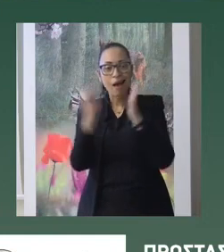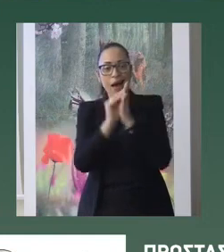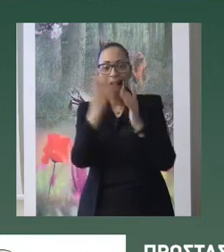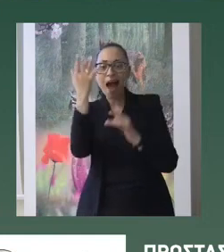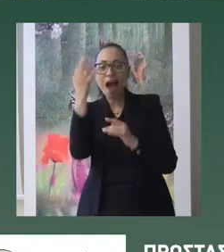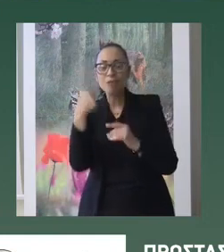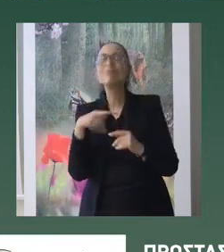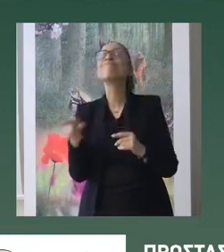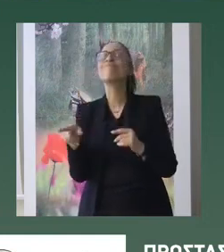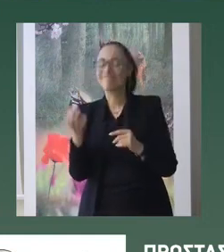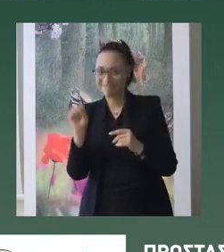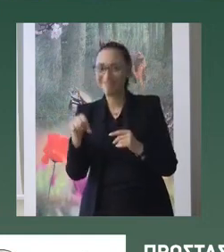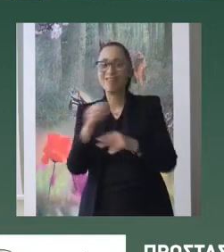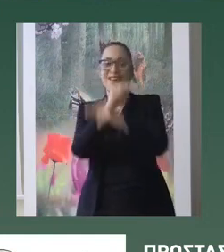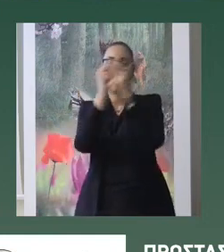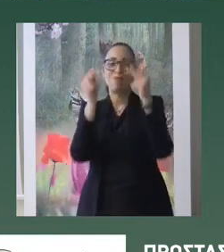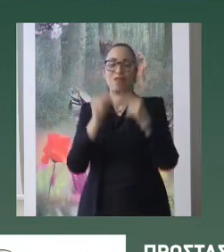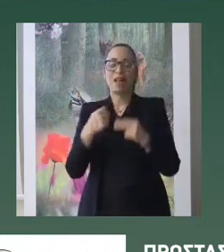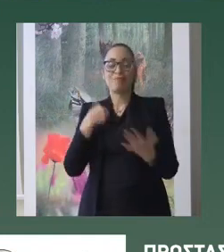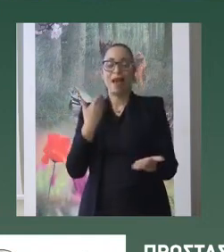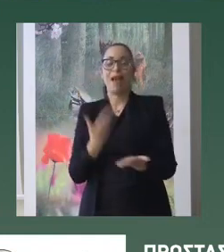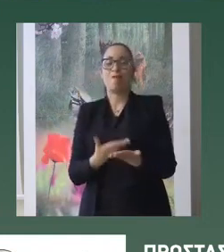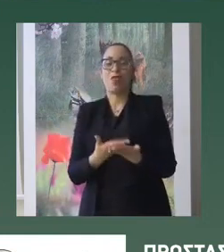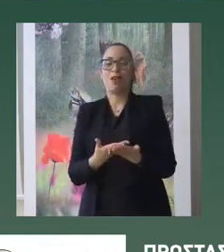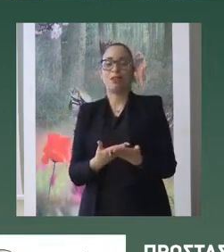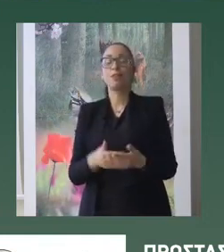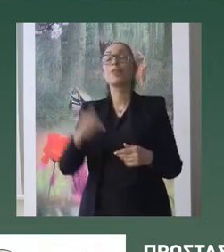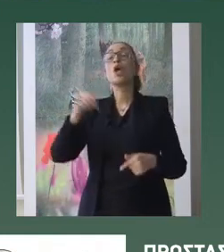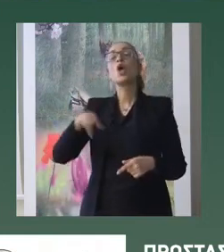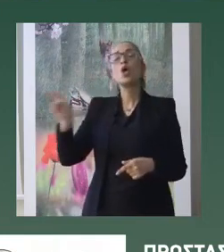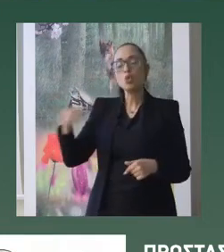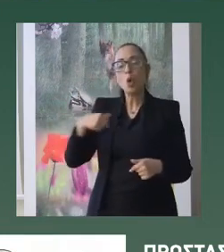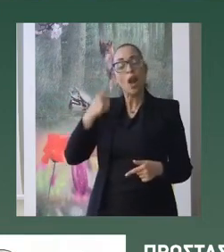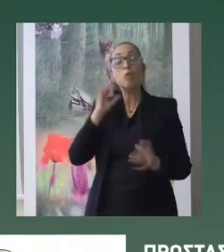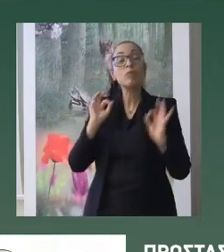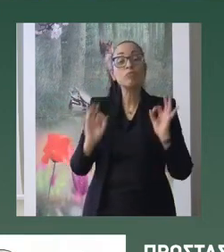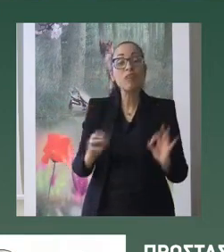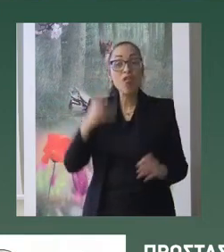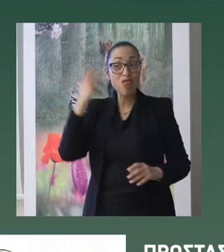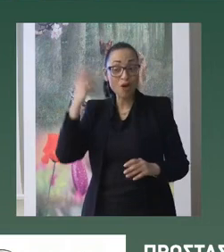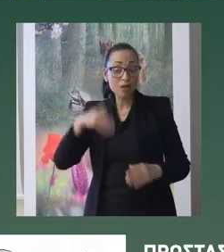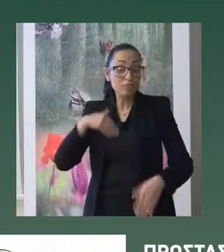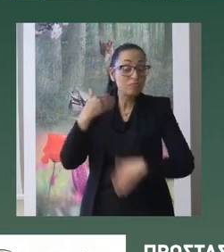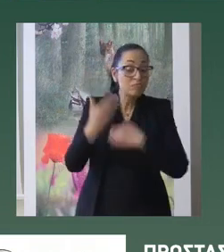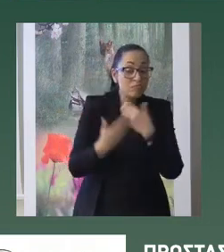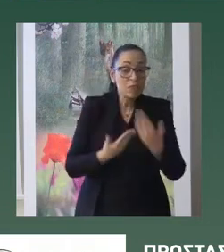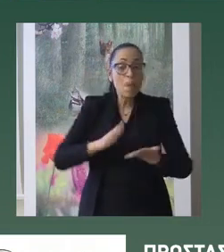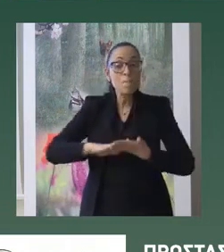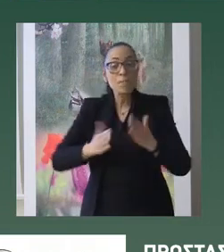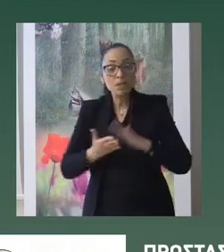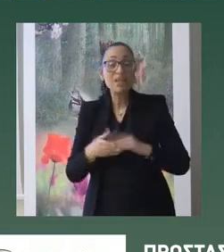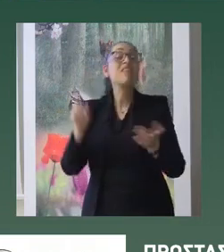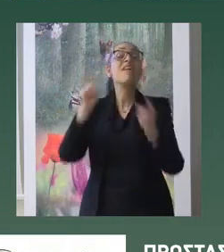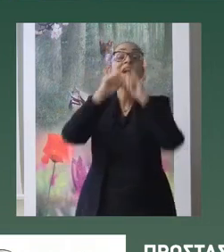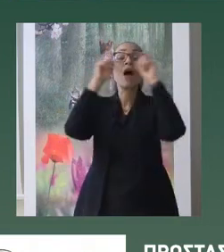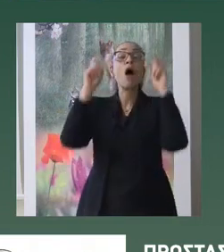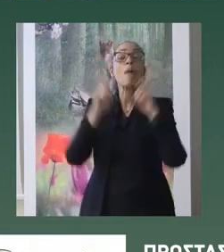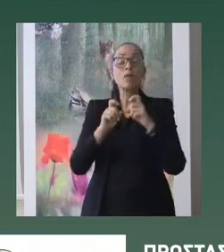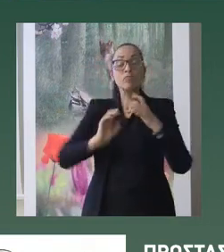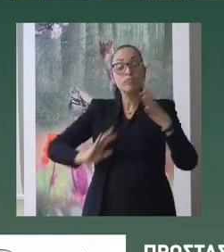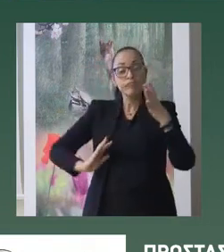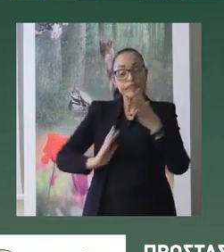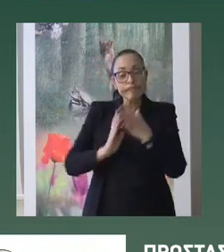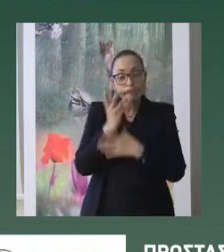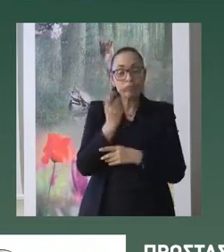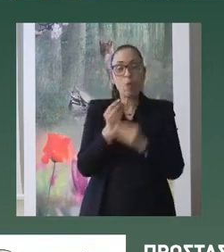αποδείχθηκε. Πάμε από τη θεωρία στην πράξη τώρα και σταδιακά κλείνω. Χρειάζεται να αυξήσουμε τη βλάστηση, να